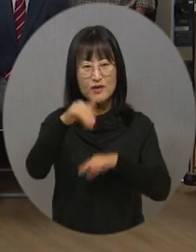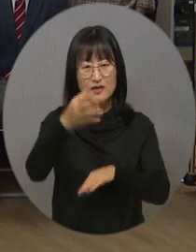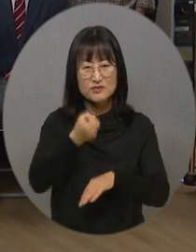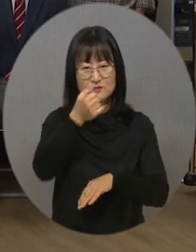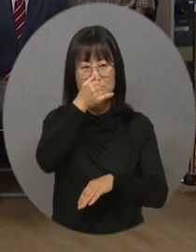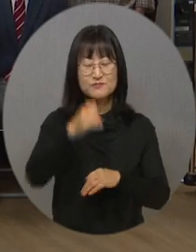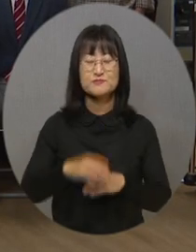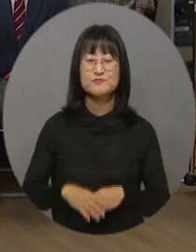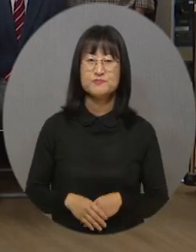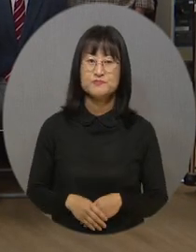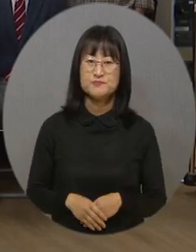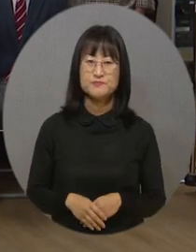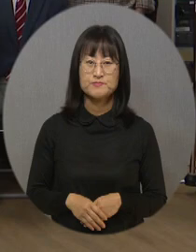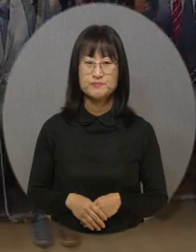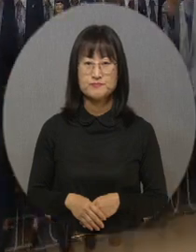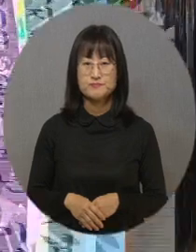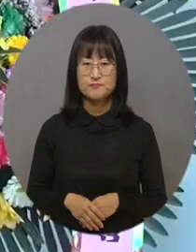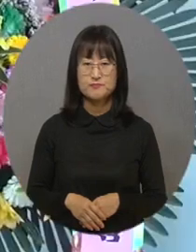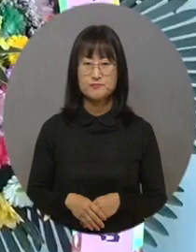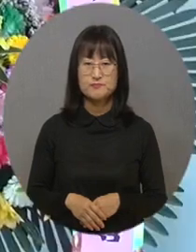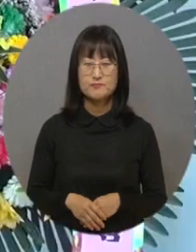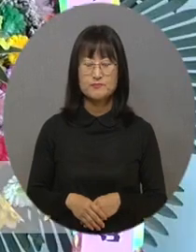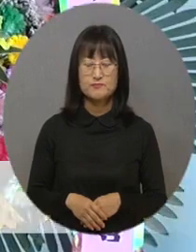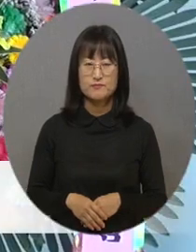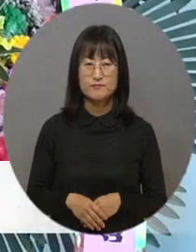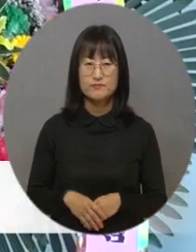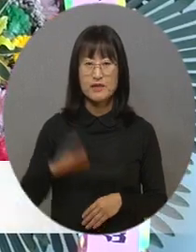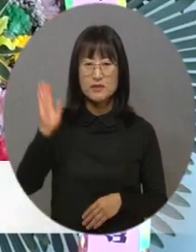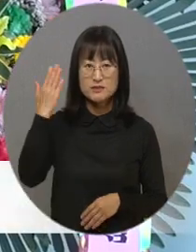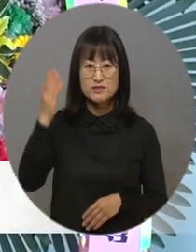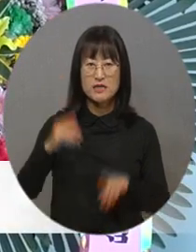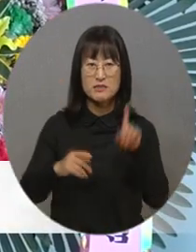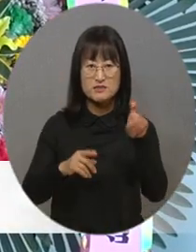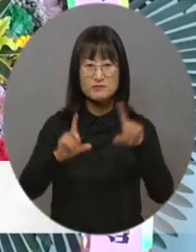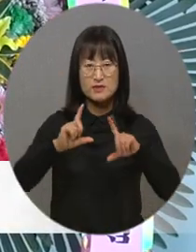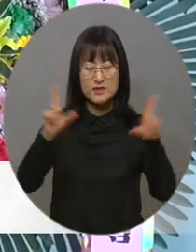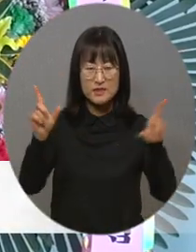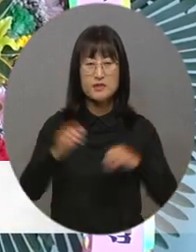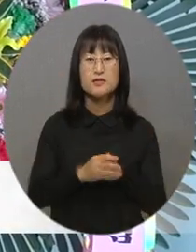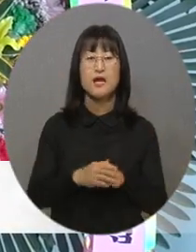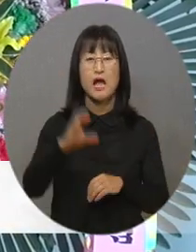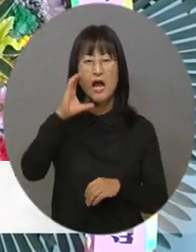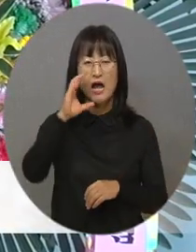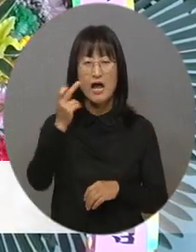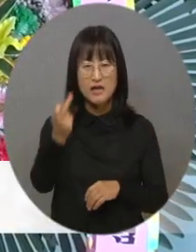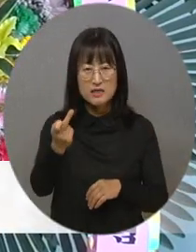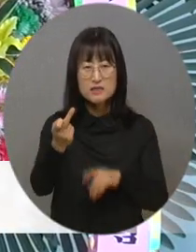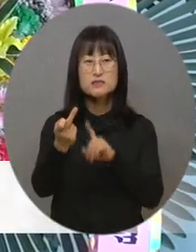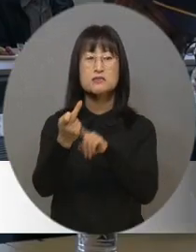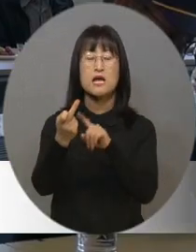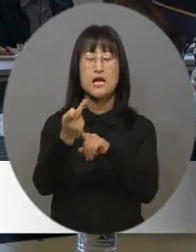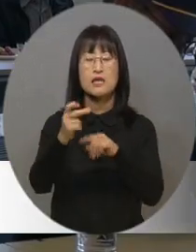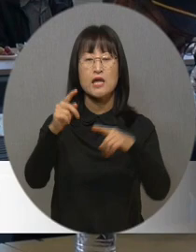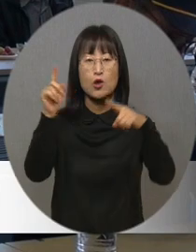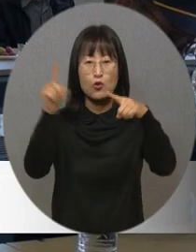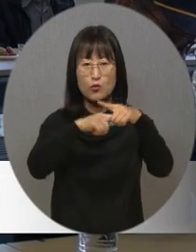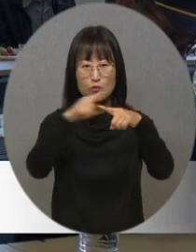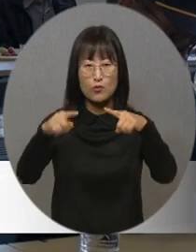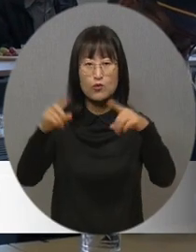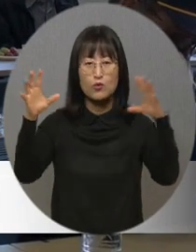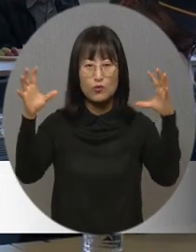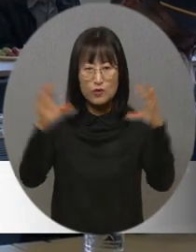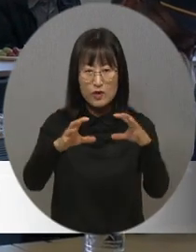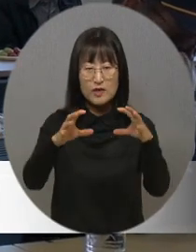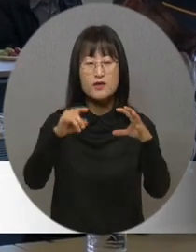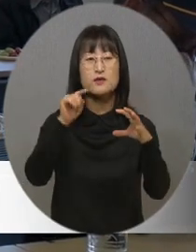복지TV 뉴스 이준호 기자입니다. 지난 10일 아산축산농협분점 대회의실에서 아산시